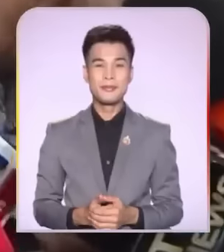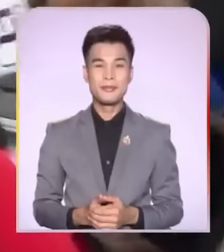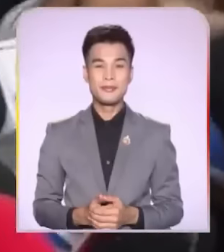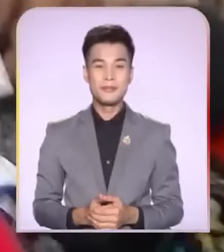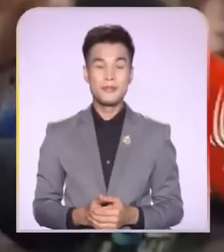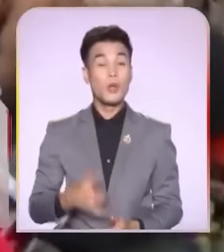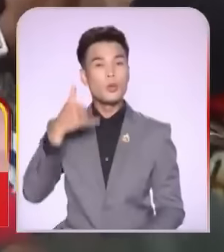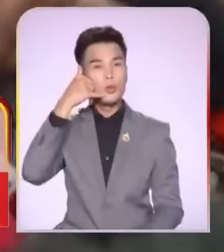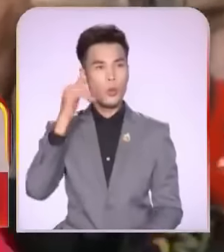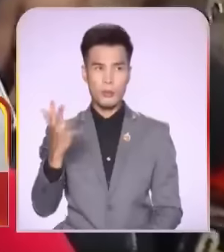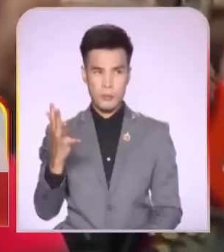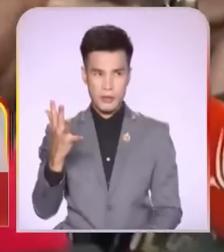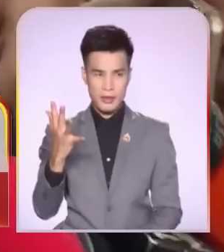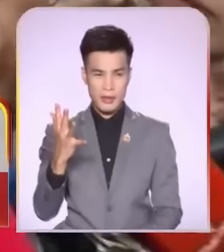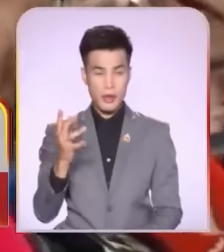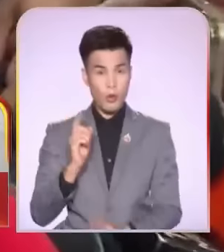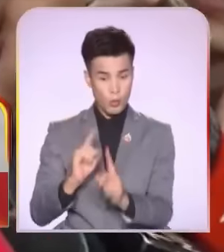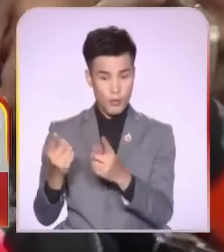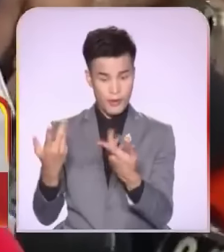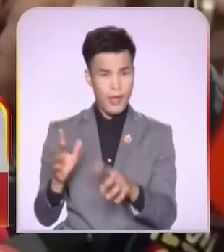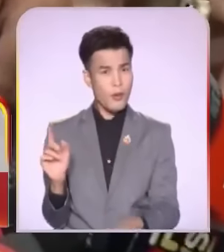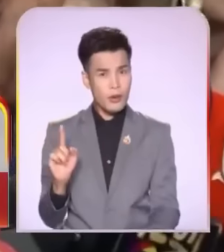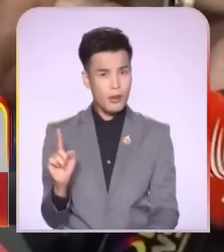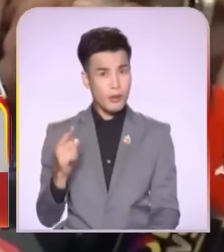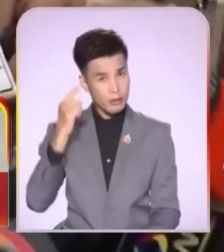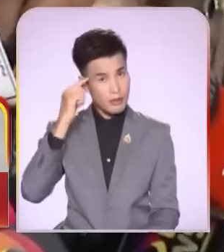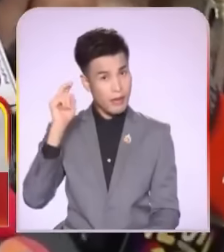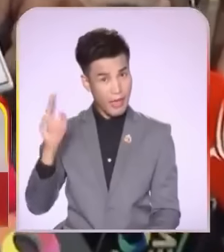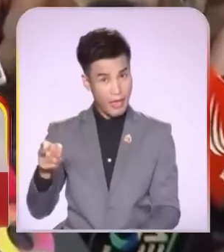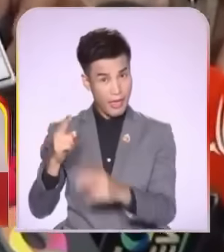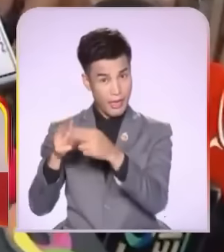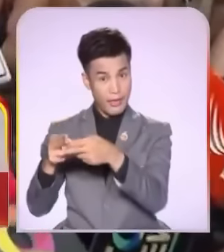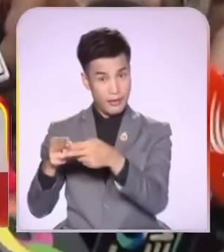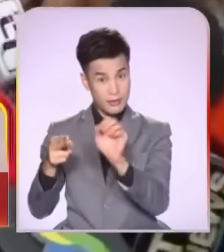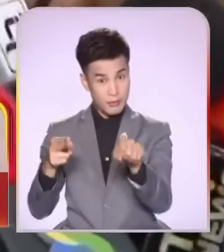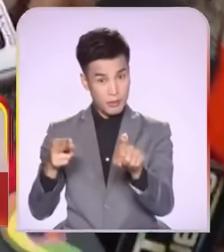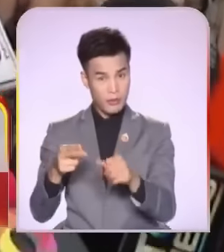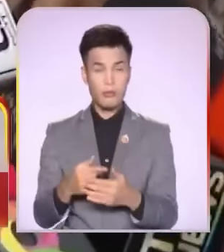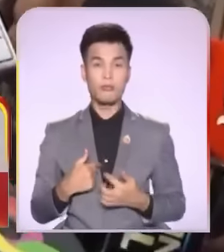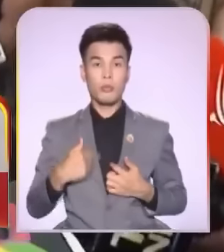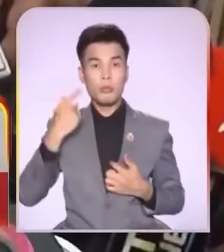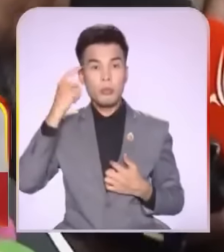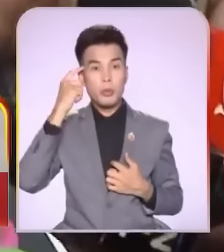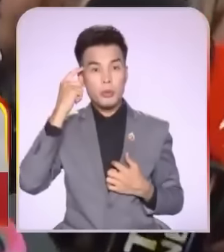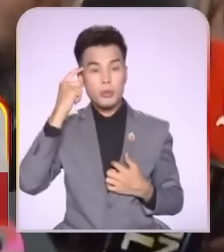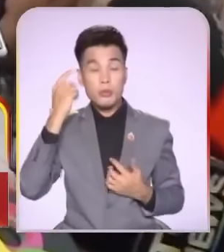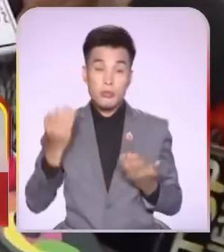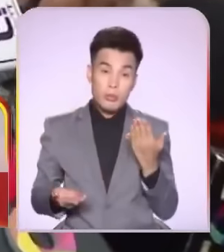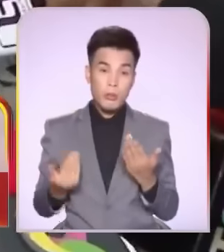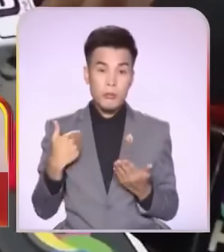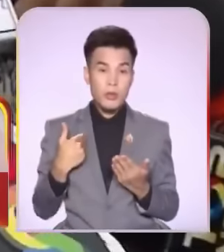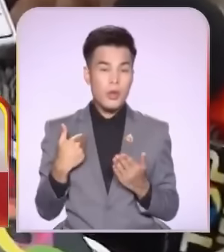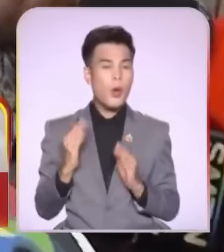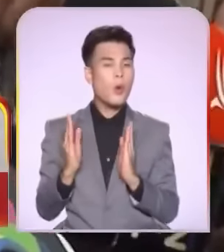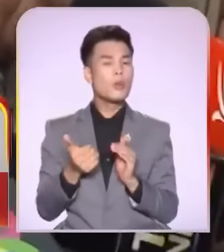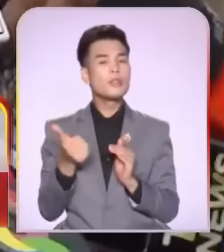ไม่ได้โทรครับ แล้วเขาบอกว่าเหมือนเขาเคลียร์ใจไปแล้วคือยังไงเขามโนไปเองหรือเปล่า ไม่ทราบคนอาจจะมีคนรอบข้